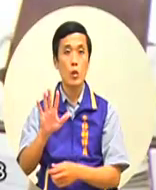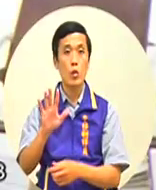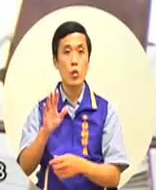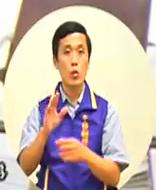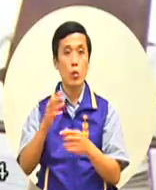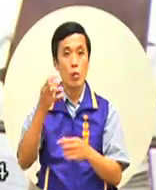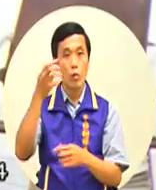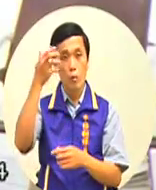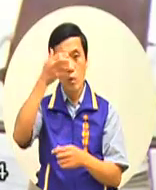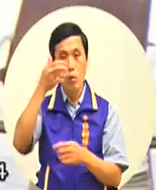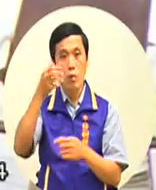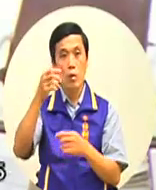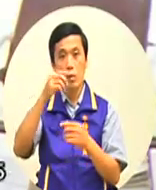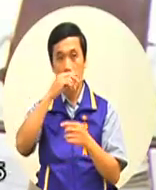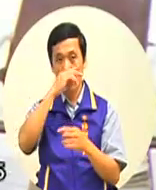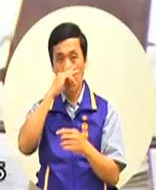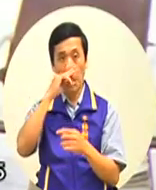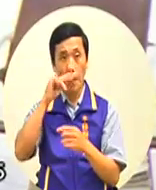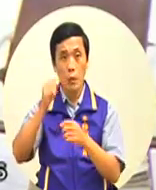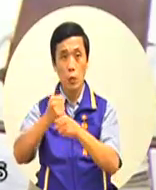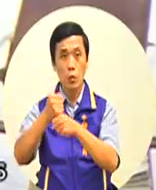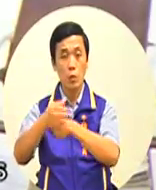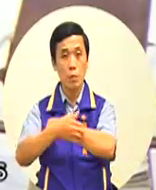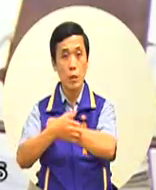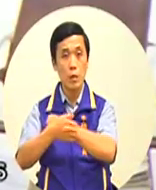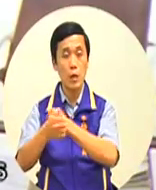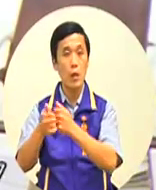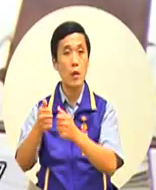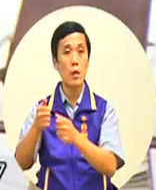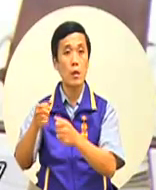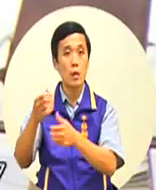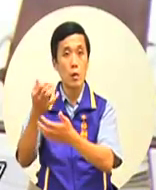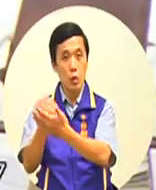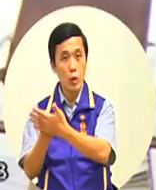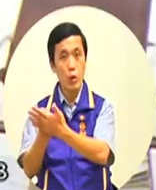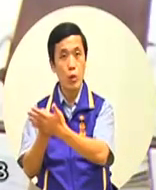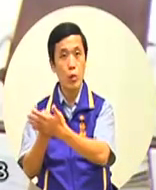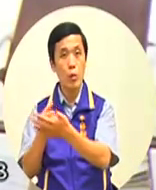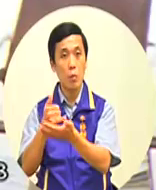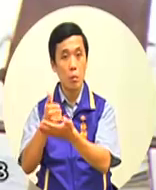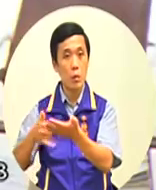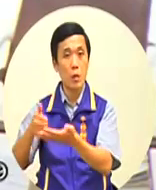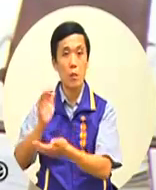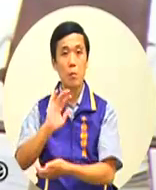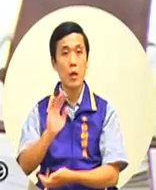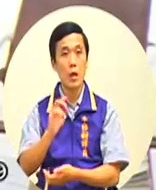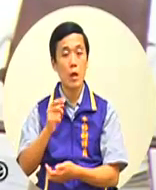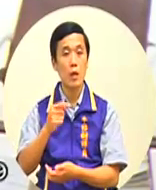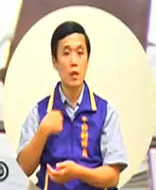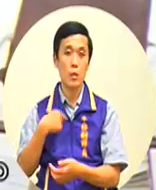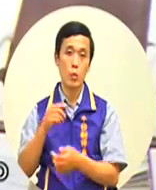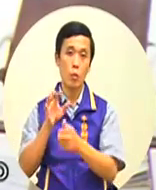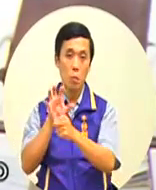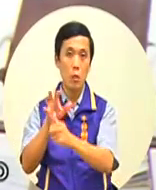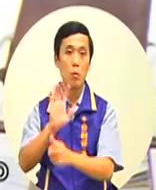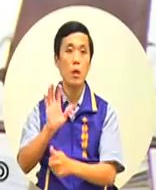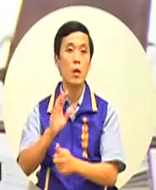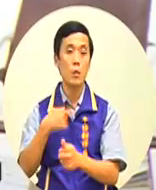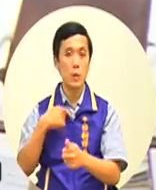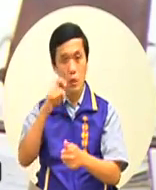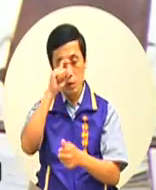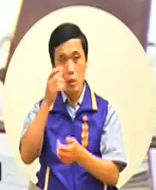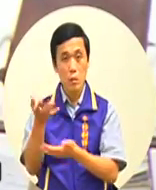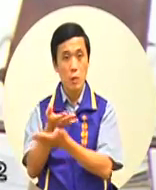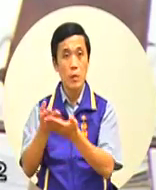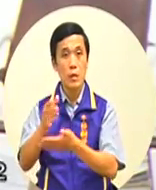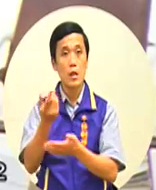是无放但是要怎样？为着地方的和谐，那我很感谢我们的那个国小，前阵国